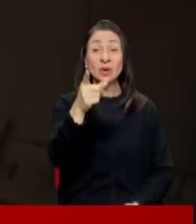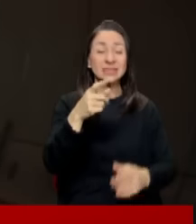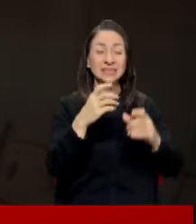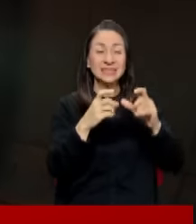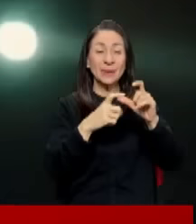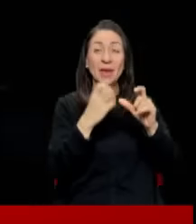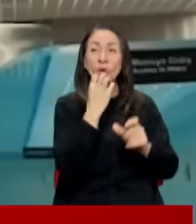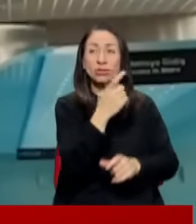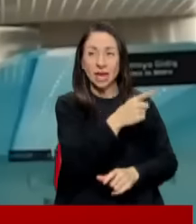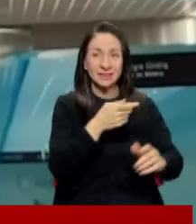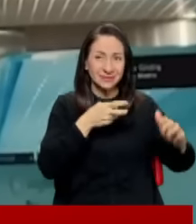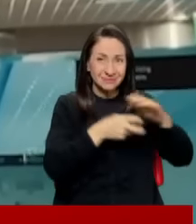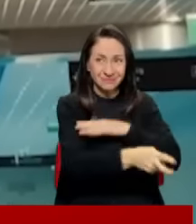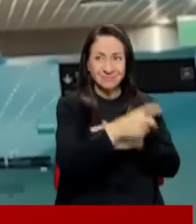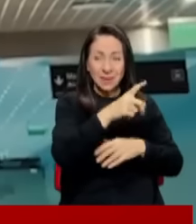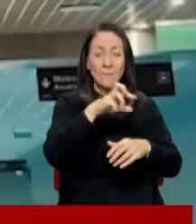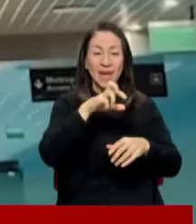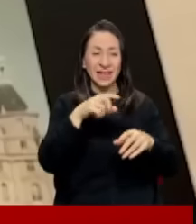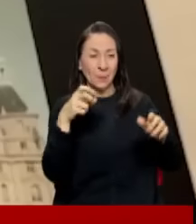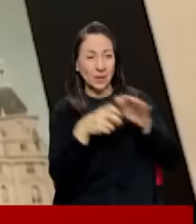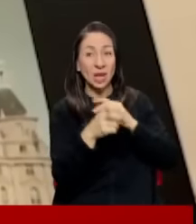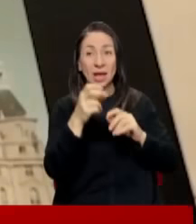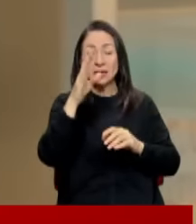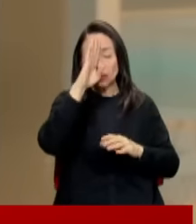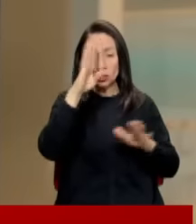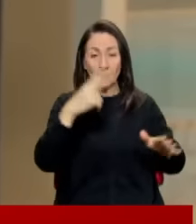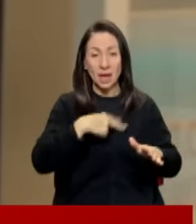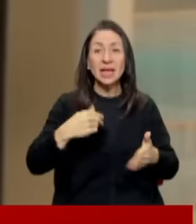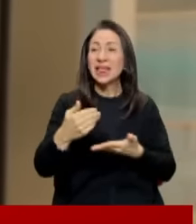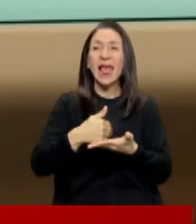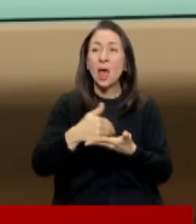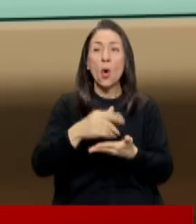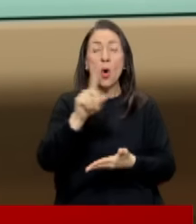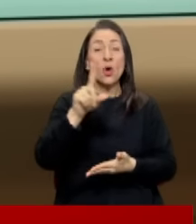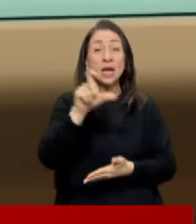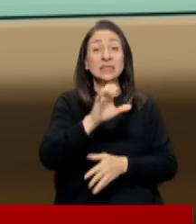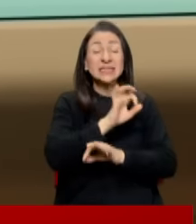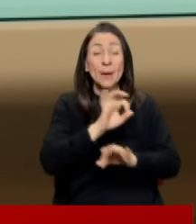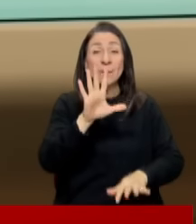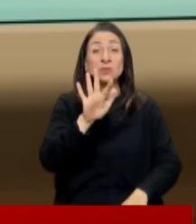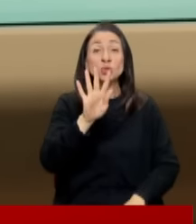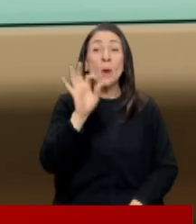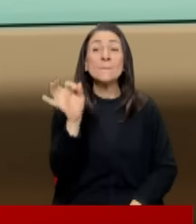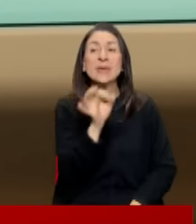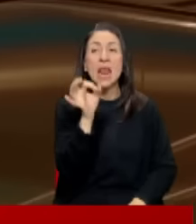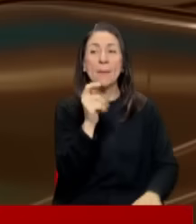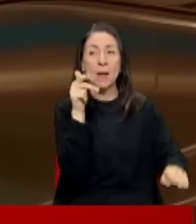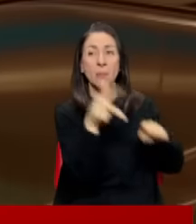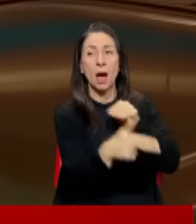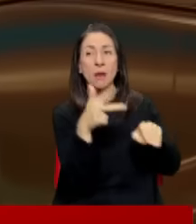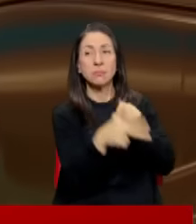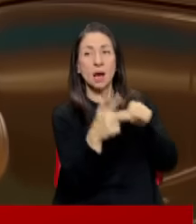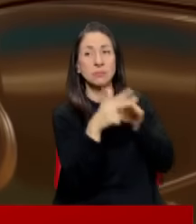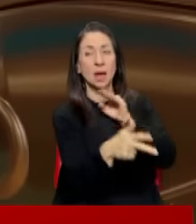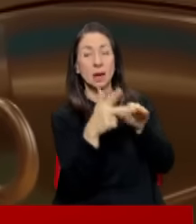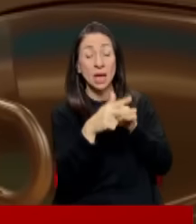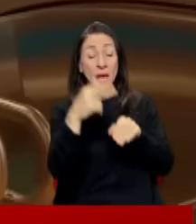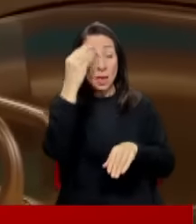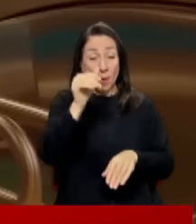Sabiha Gökçen Havalimanı Pendik metrosu için İBB'nin gelirlerinden 10 ayda tam 5,5 milyar lira kesildi. Erdoğan